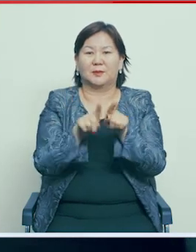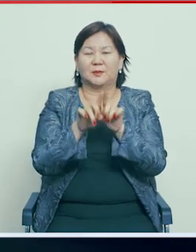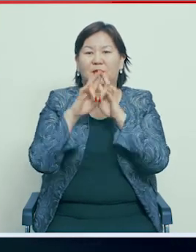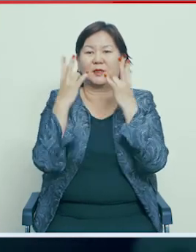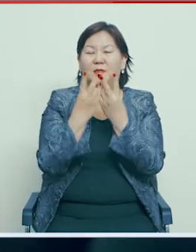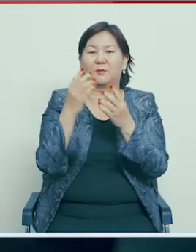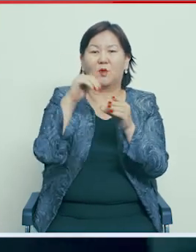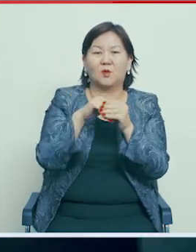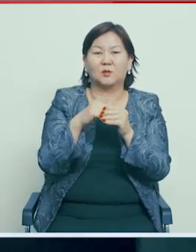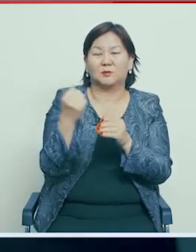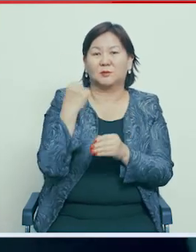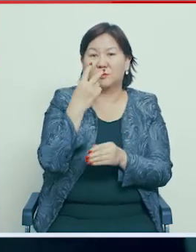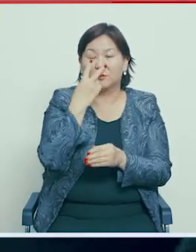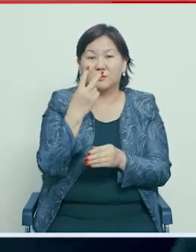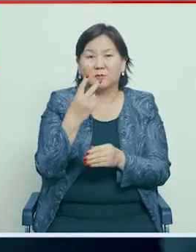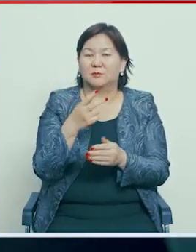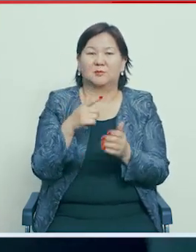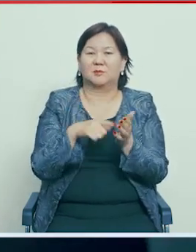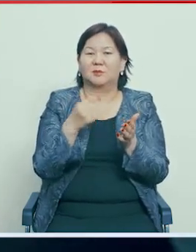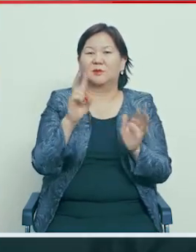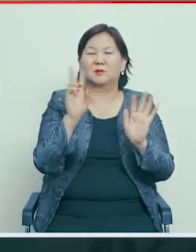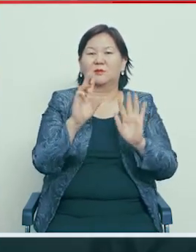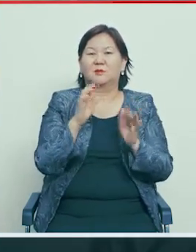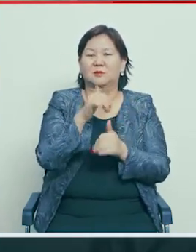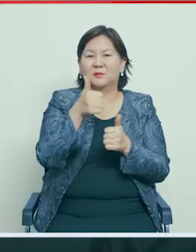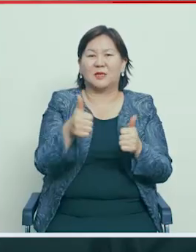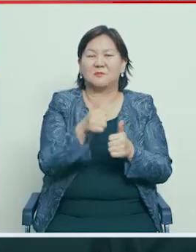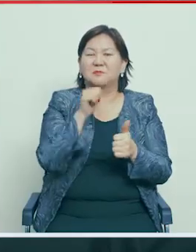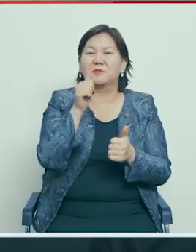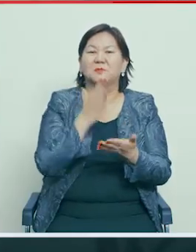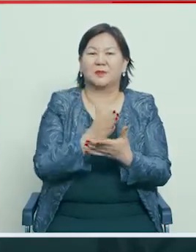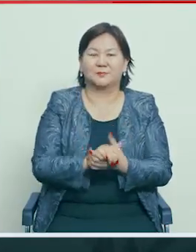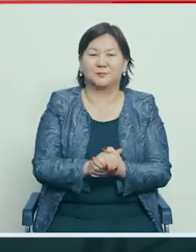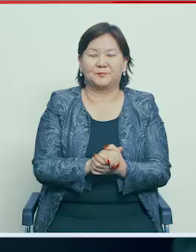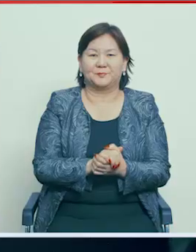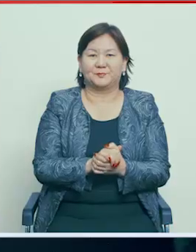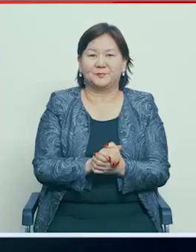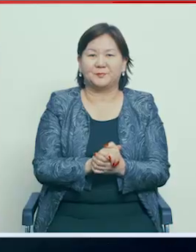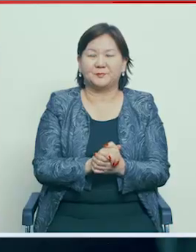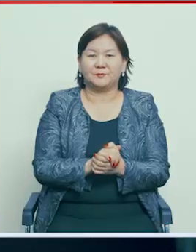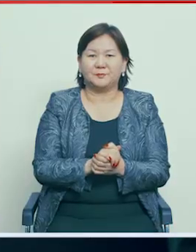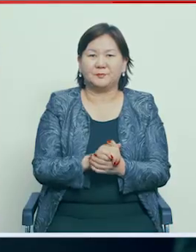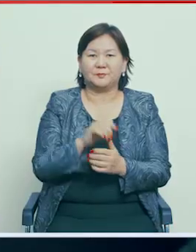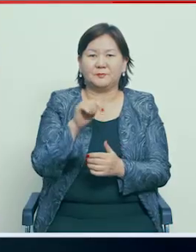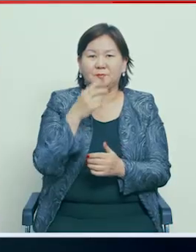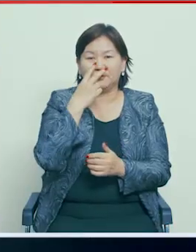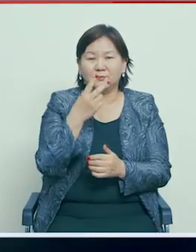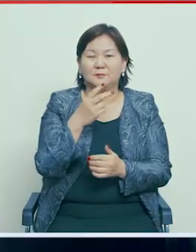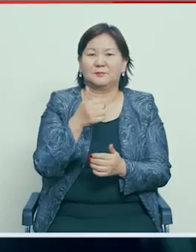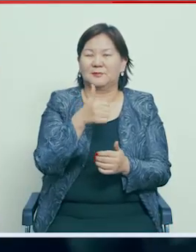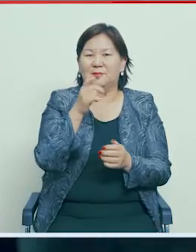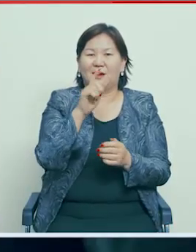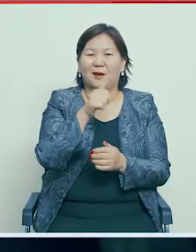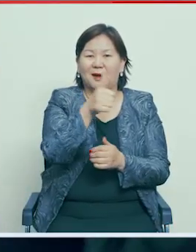амьдарч чадчихна гэдэг бүхэлд нь аваад үзэх юм бол хангалттай байгаа гэж хэлэх гээд байгаа байхгүй. Ажил өөрөг тий. Тэгээ талаас нь үзэх юм бол үнэхээр